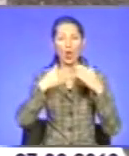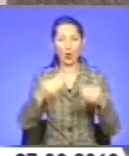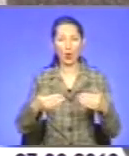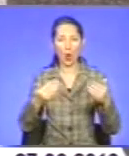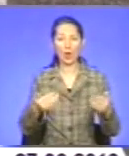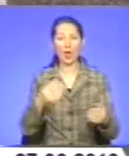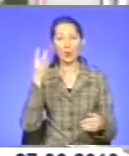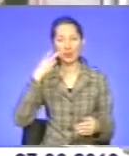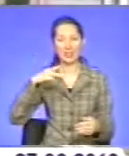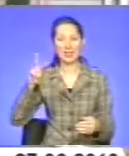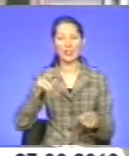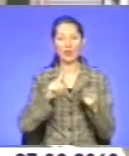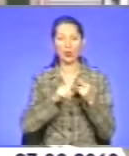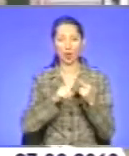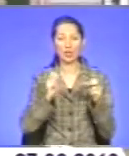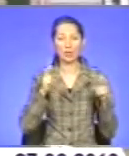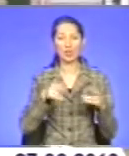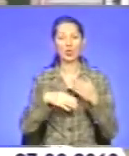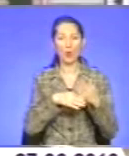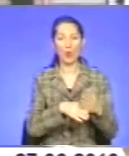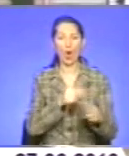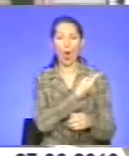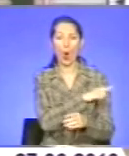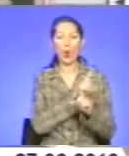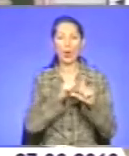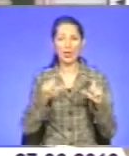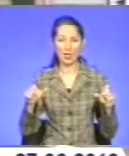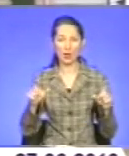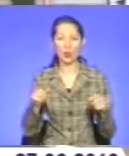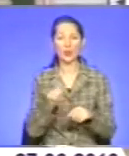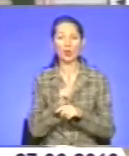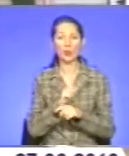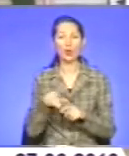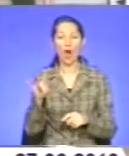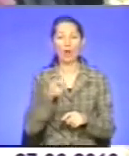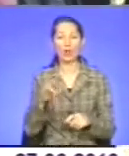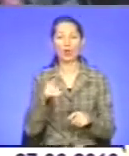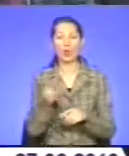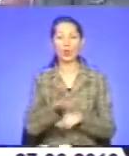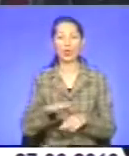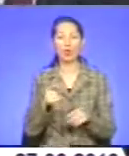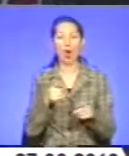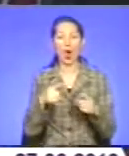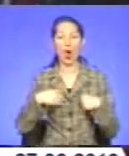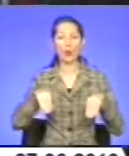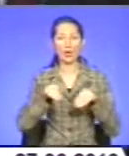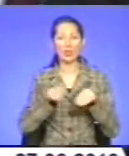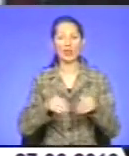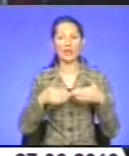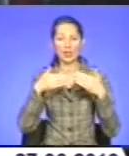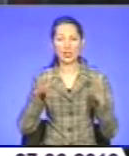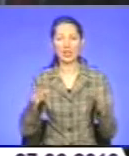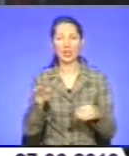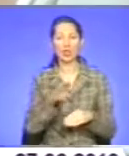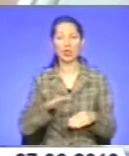допомоги. У клініко-діагностичному корпусі Тернопільського районного територіального медичного об'єднання відкрили лікувально-діагностичний